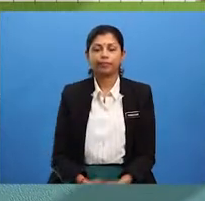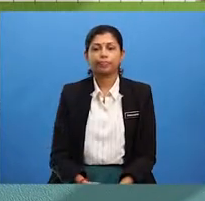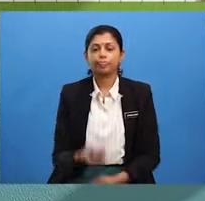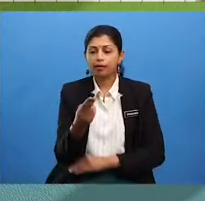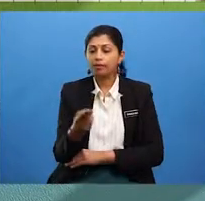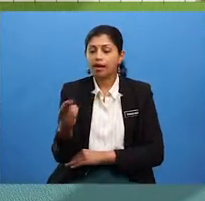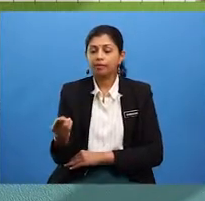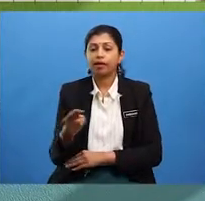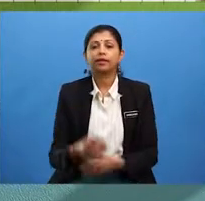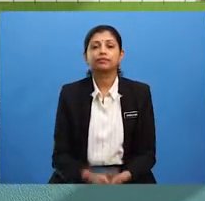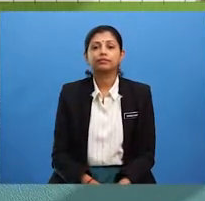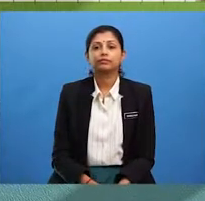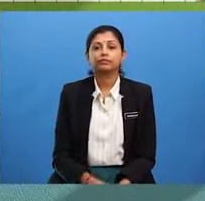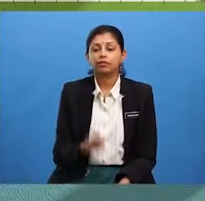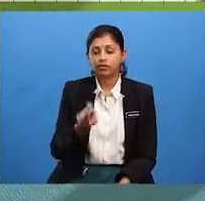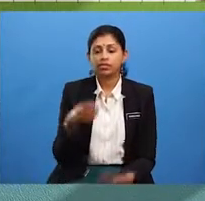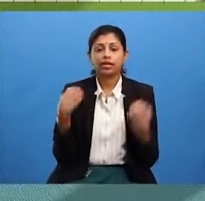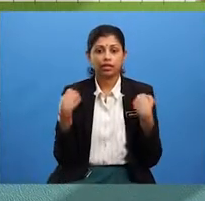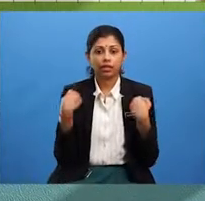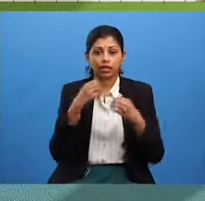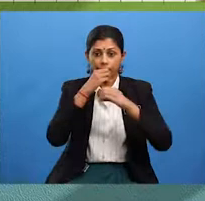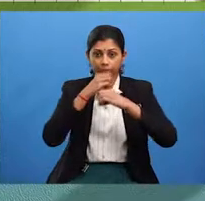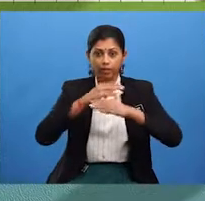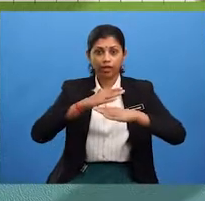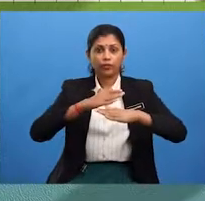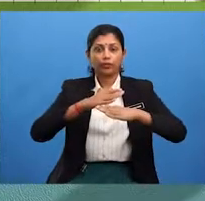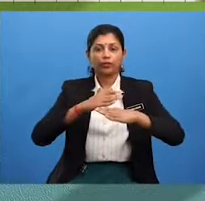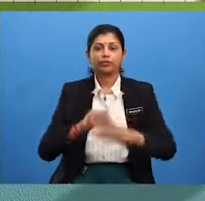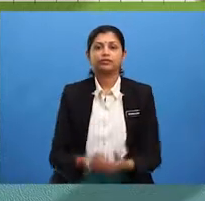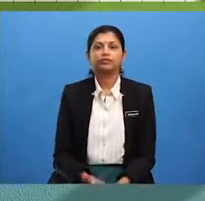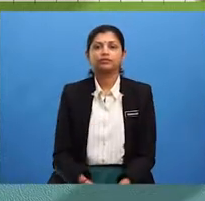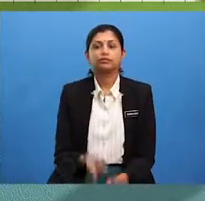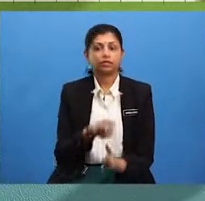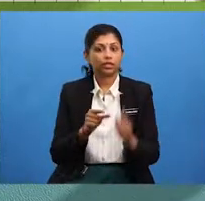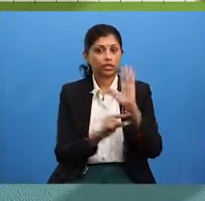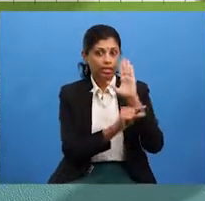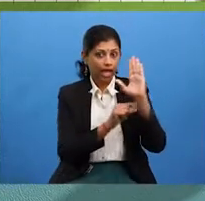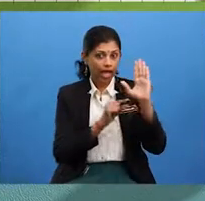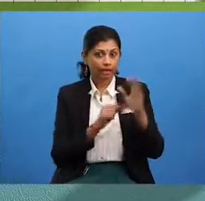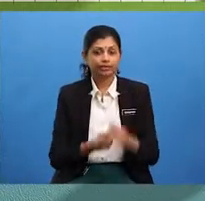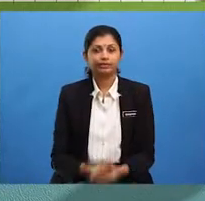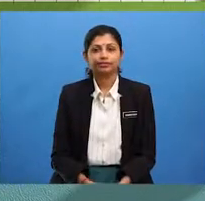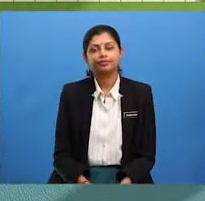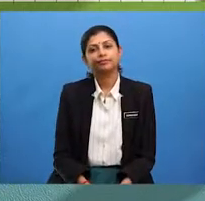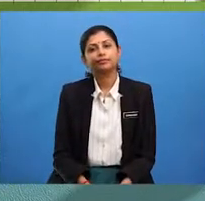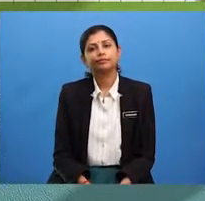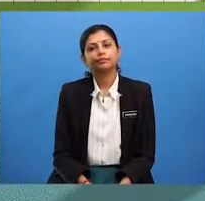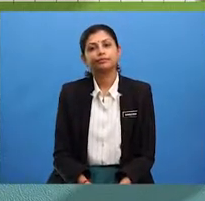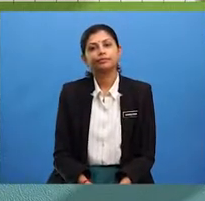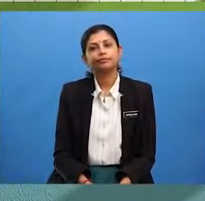Bahan-bahan yang diperlukan adalah belon yang diperbuat daripada getah,